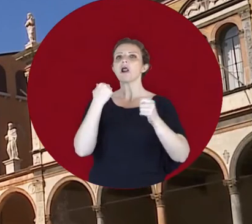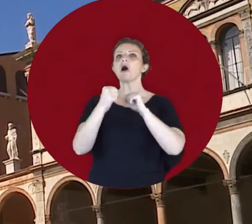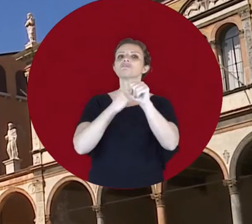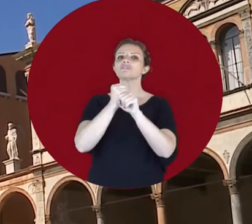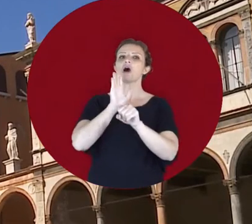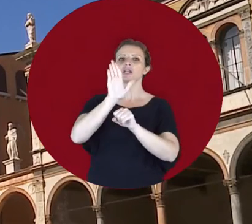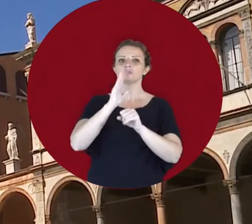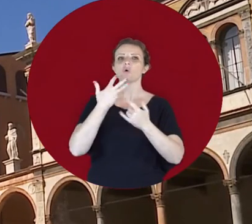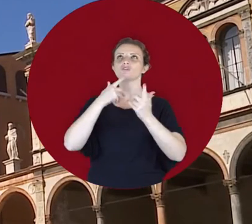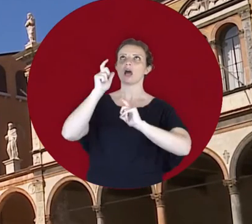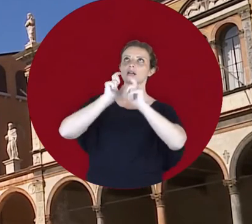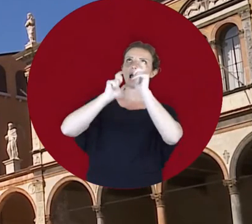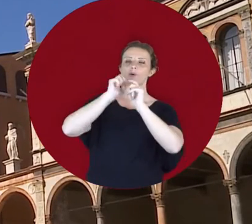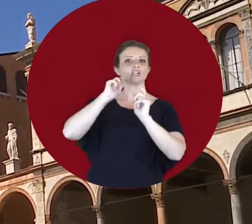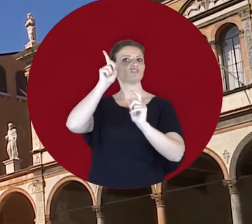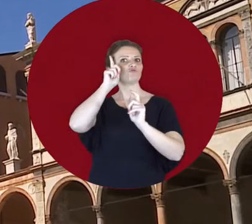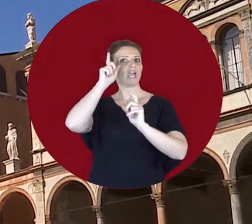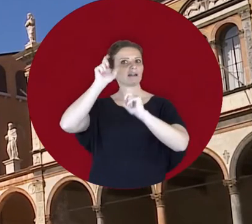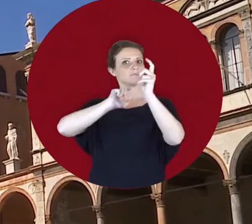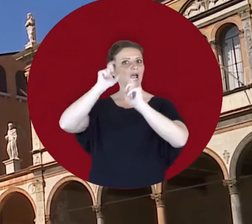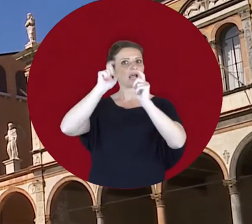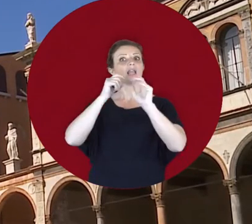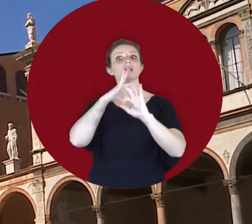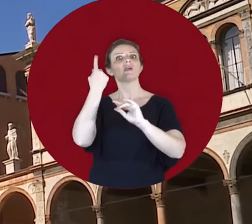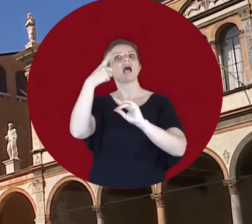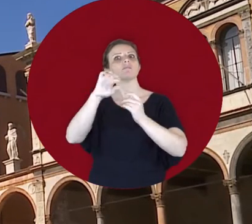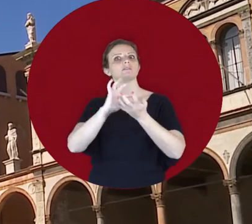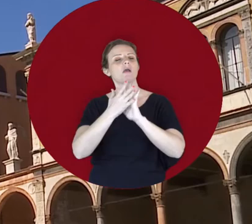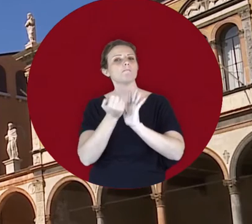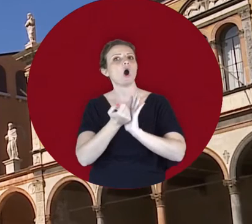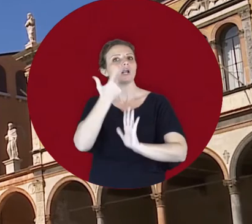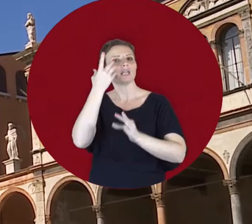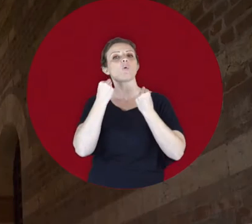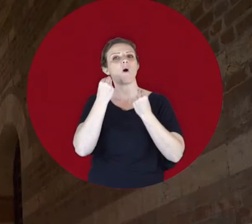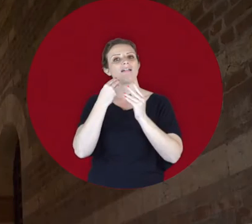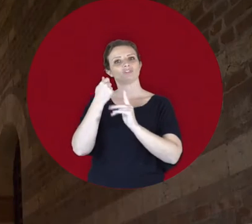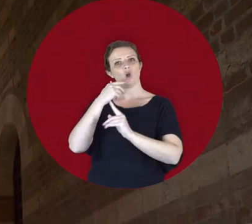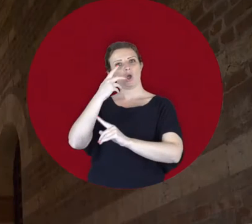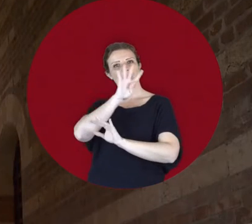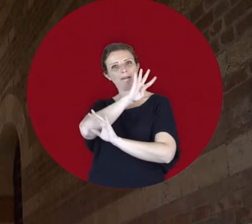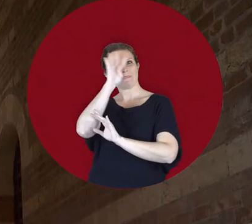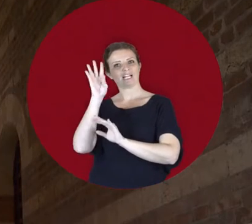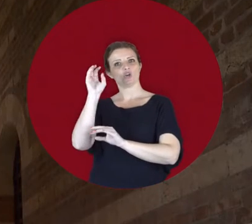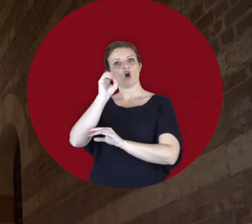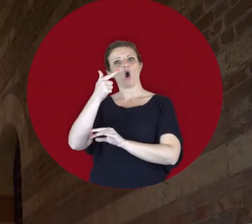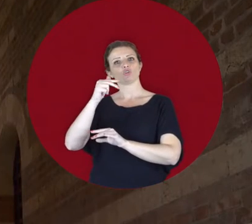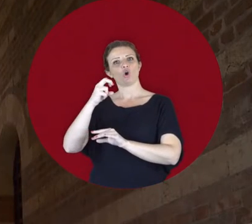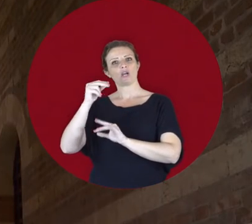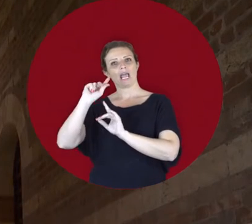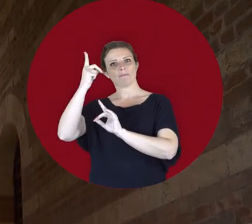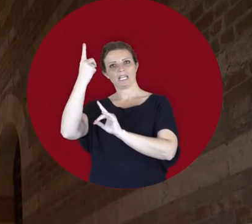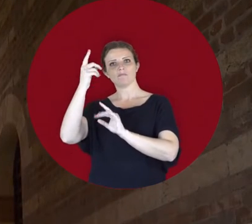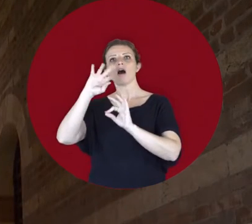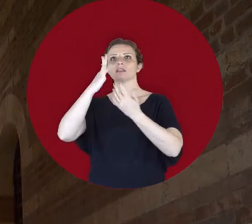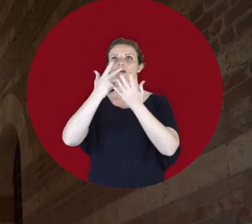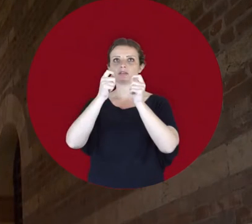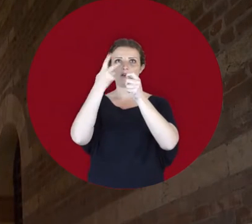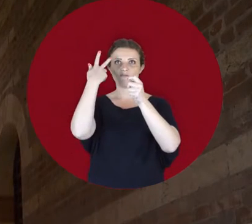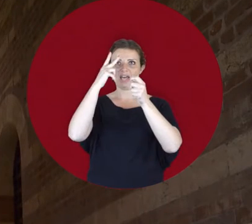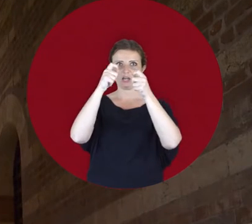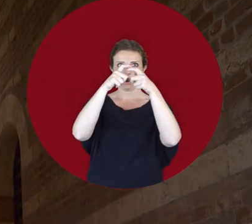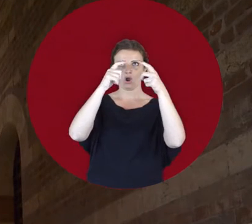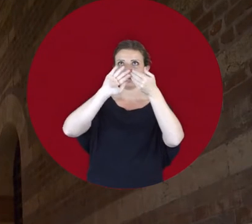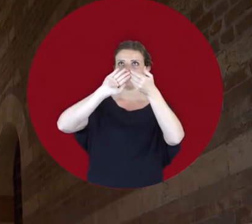ebbe frequenti rapporti con il mondo tedesco. Ciò divenne in particolare importante quando l'imperatore Ottone I staccò Verona e il